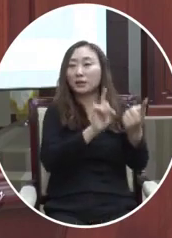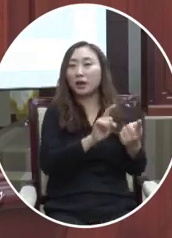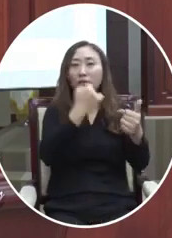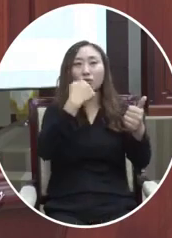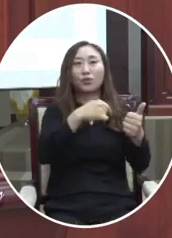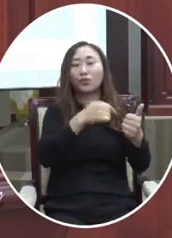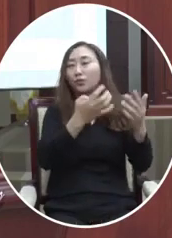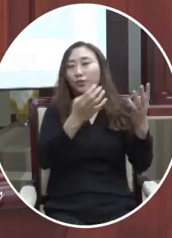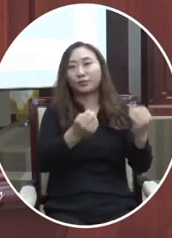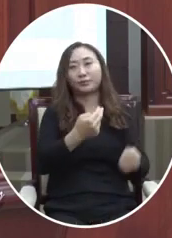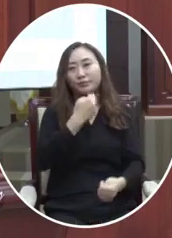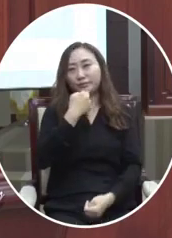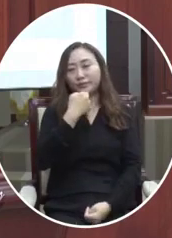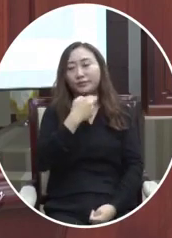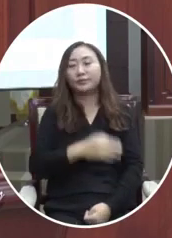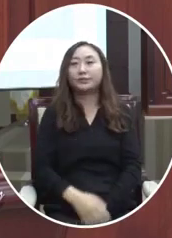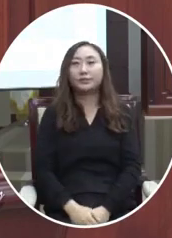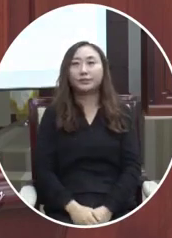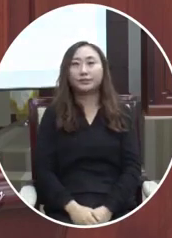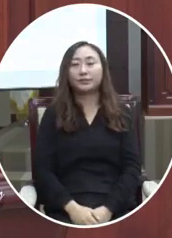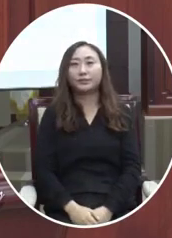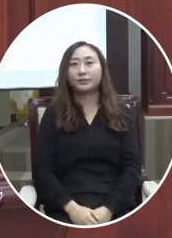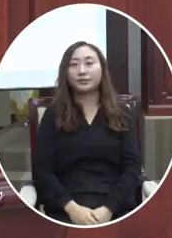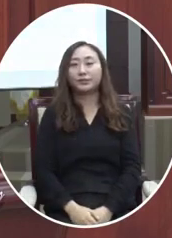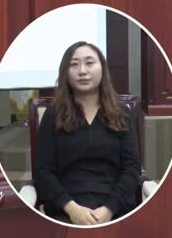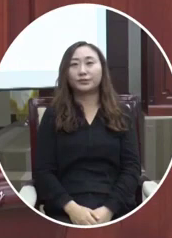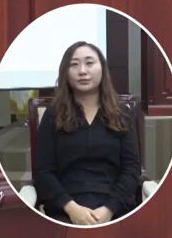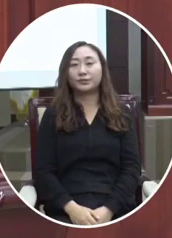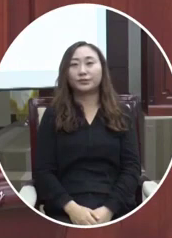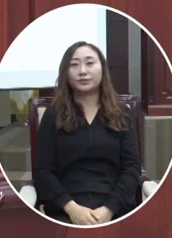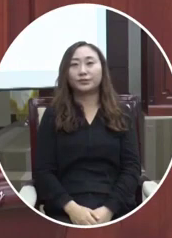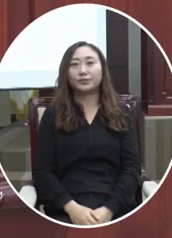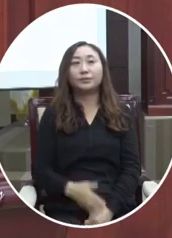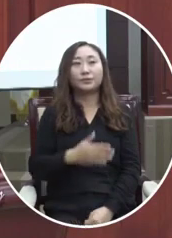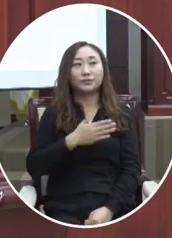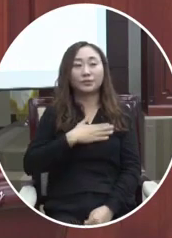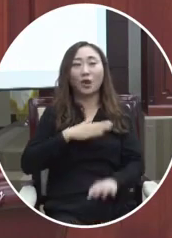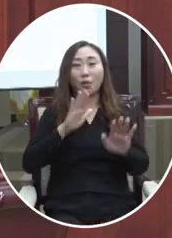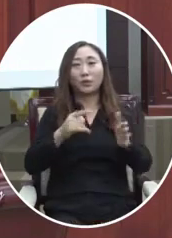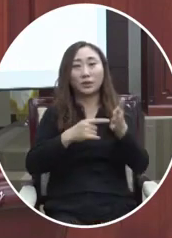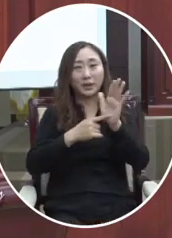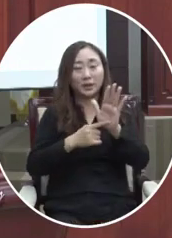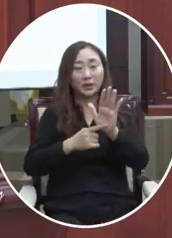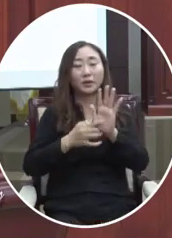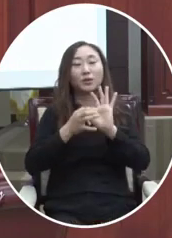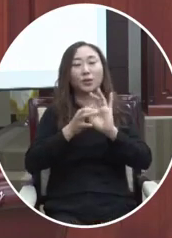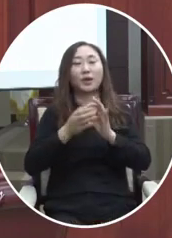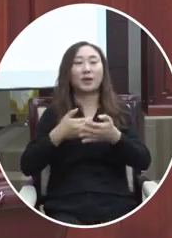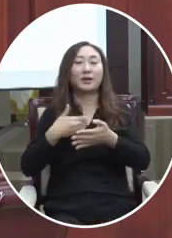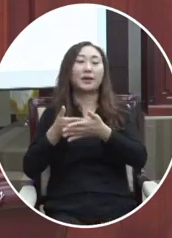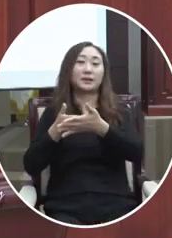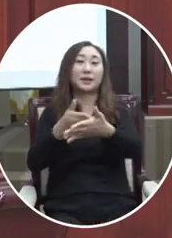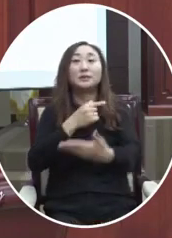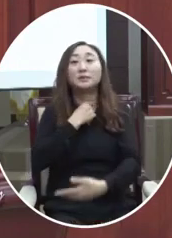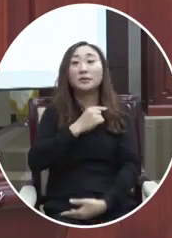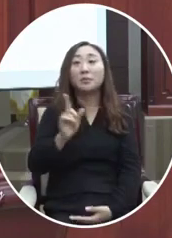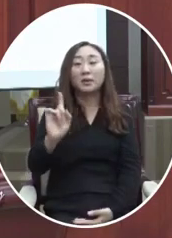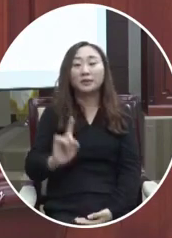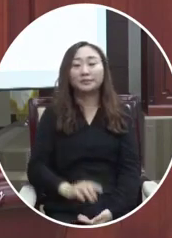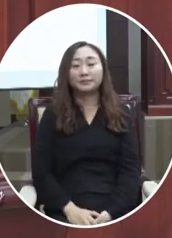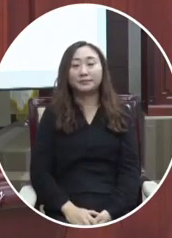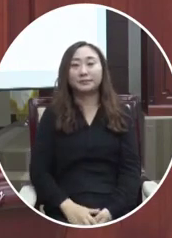대상으로 하는 키오스크 교육은 실시되고 있지 않습니다. 저는 오늘 발언을 통해 다음과 같이 제안하고